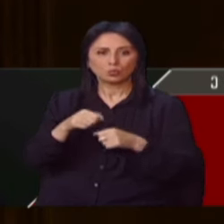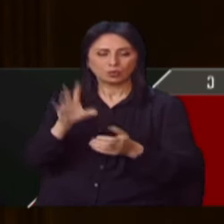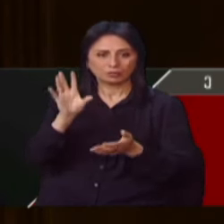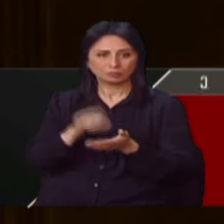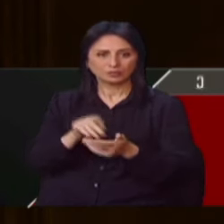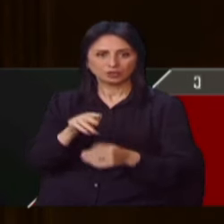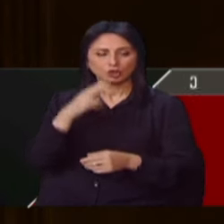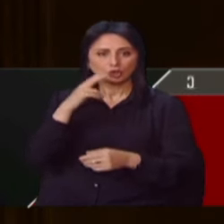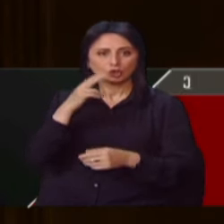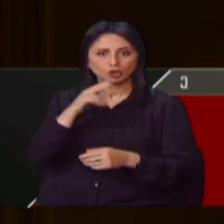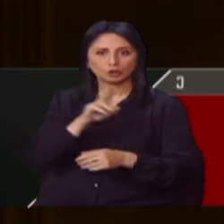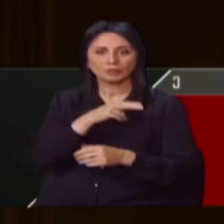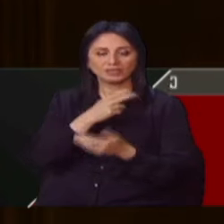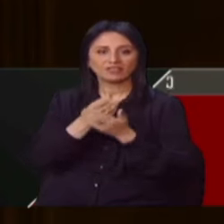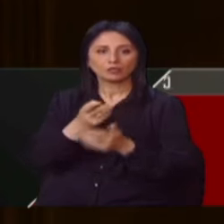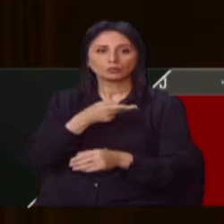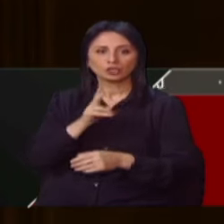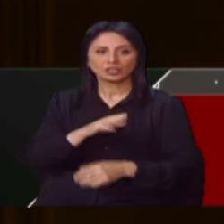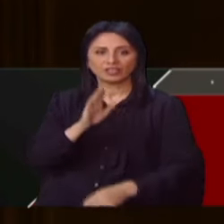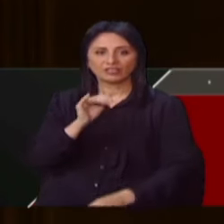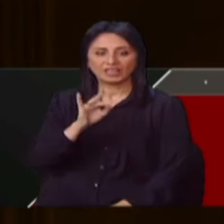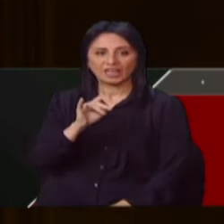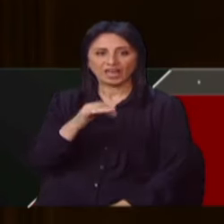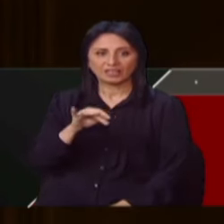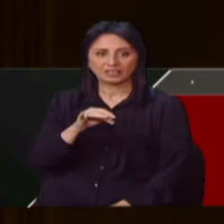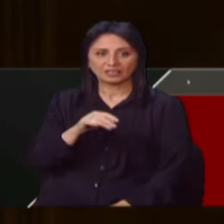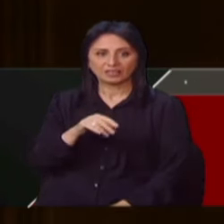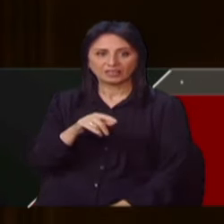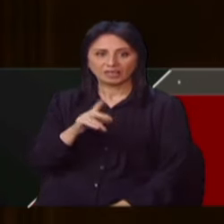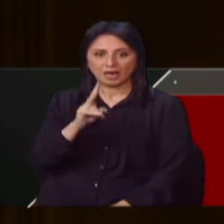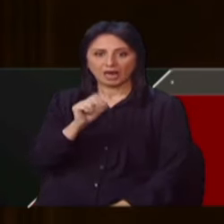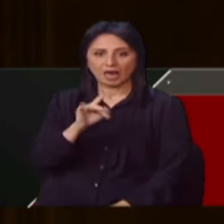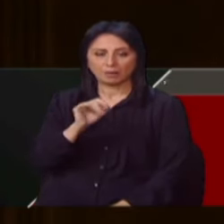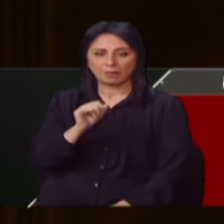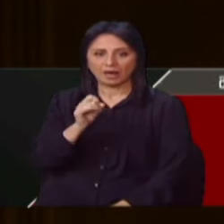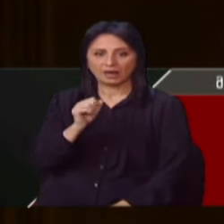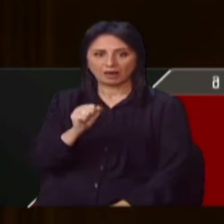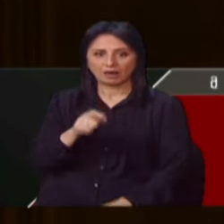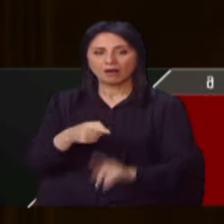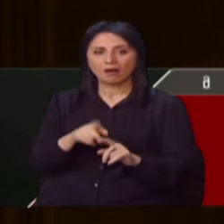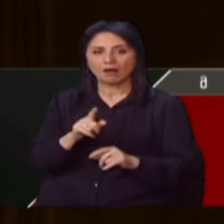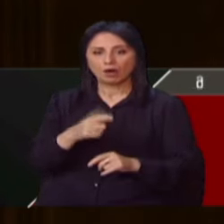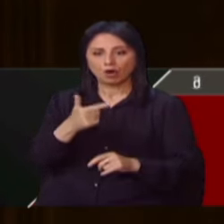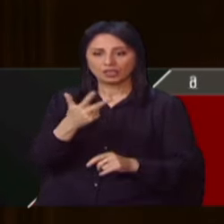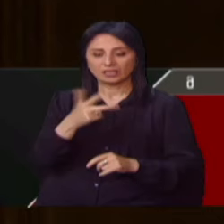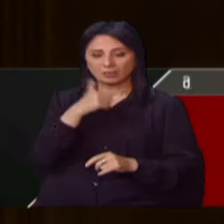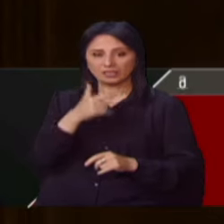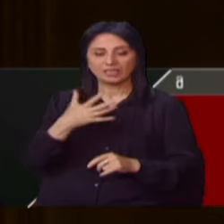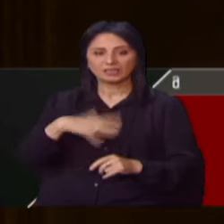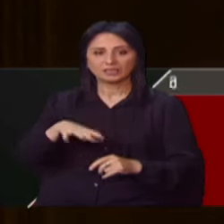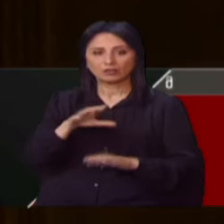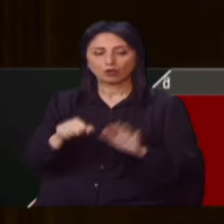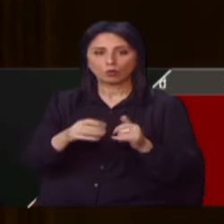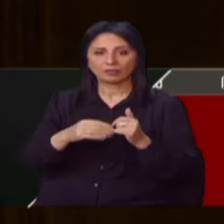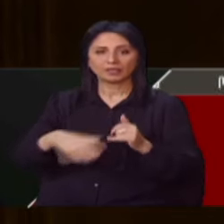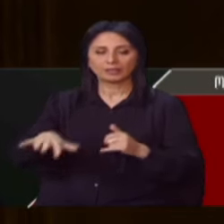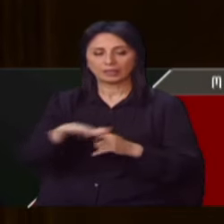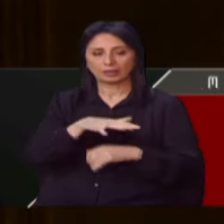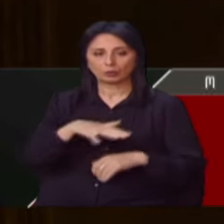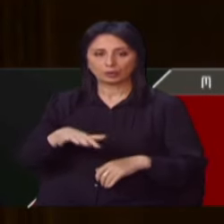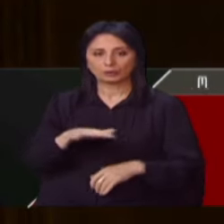გამო სოხუმის საავადმყოფოში გარდაიცვალა ვიტალი თემურ კარბაია. 2023 წელს საქართველოს ოკუპირებულ